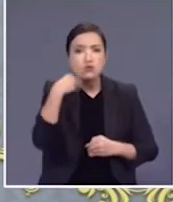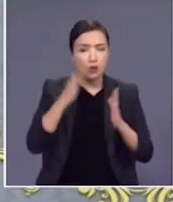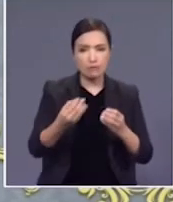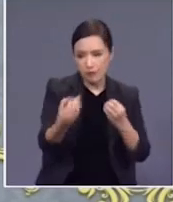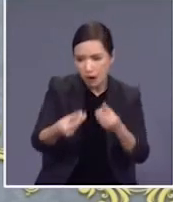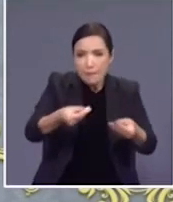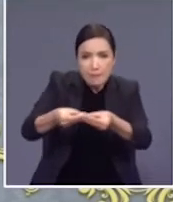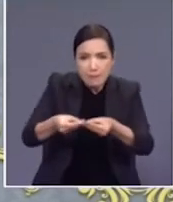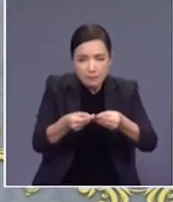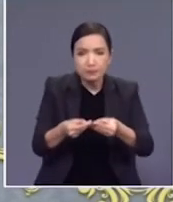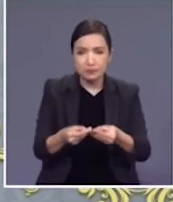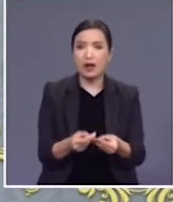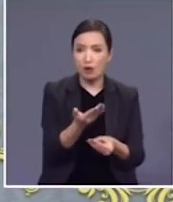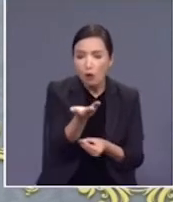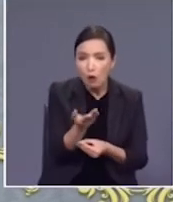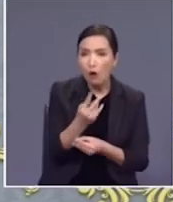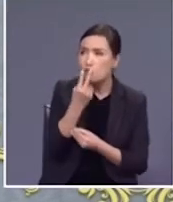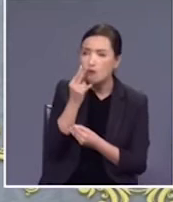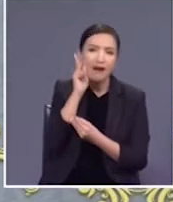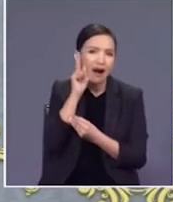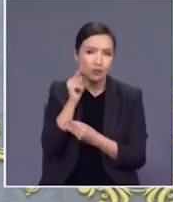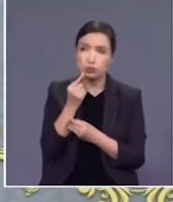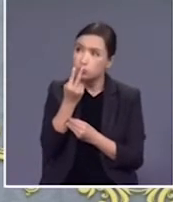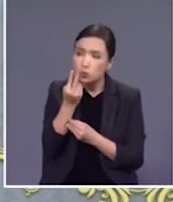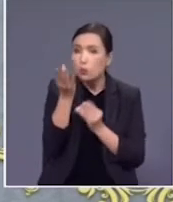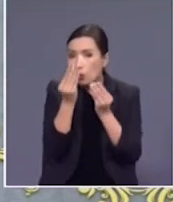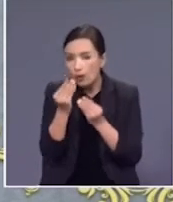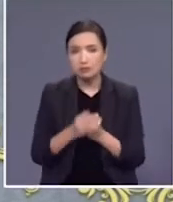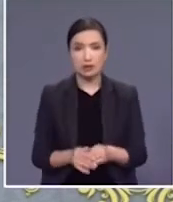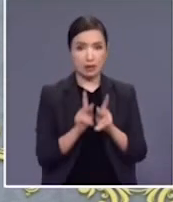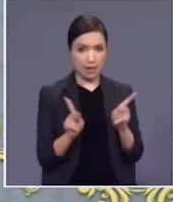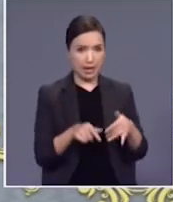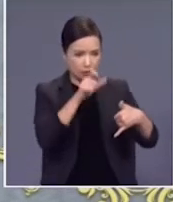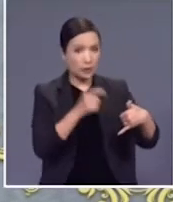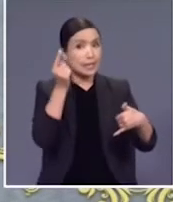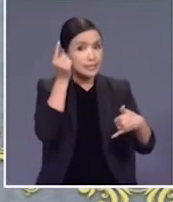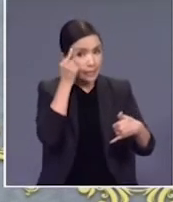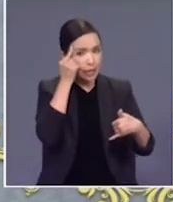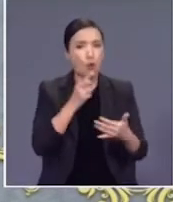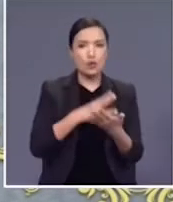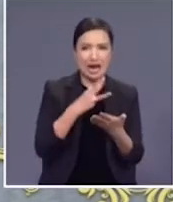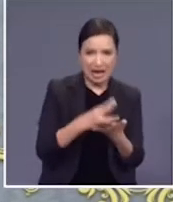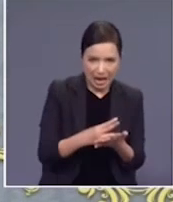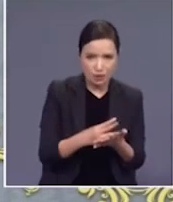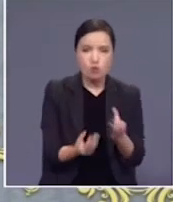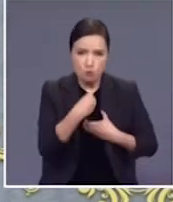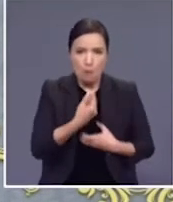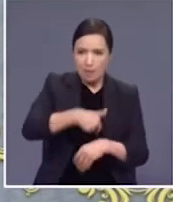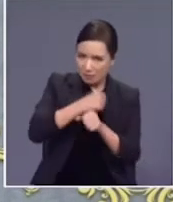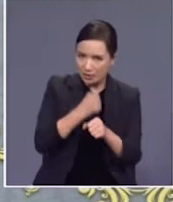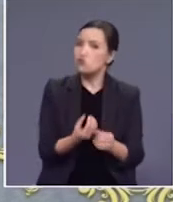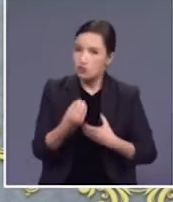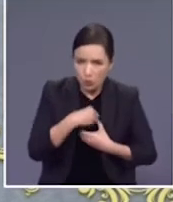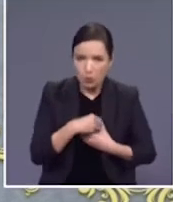อเนื่องโดยให้กรรมการทุกท่านจะต้องมีคุณสมบัติเป็นทั้งนักคิดเป็นนักวิชาการและจะต้องเป็นนักปฏิบัติด้วยนะ